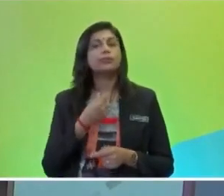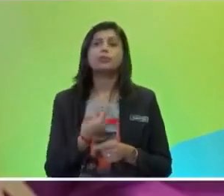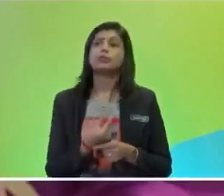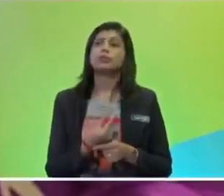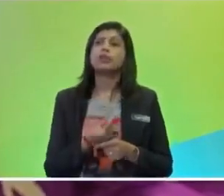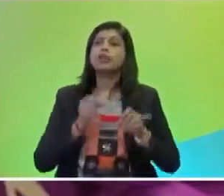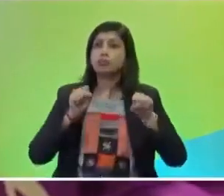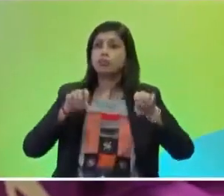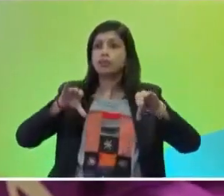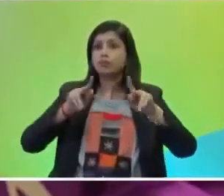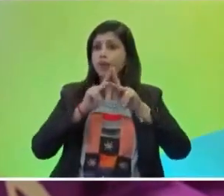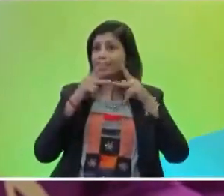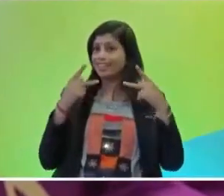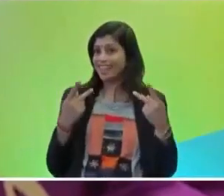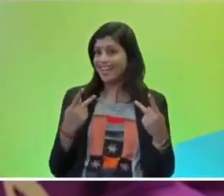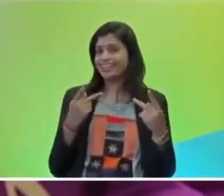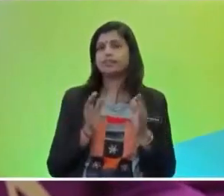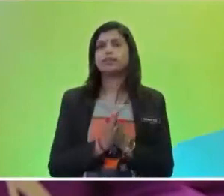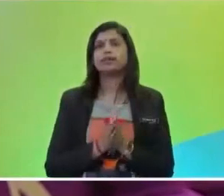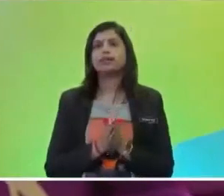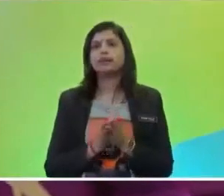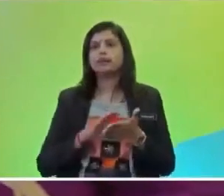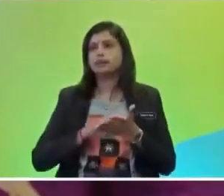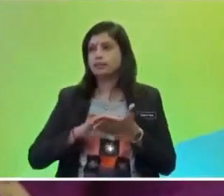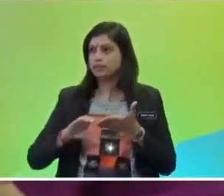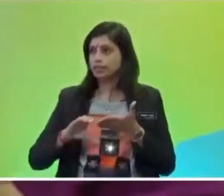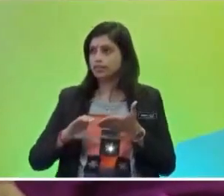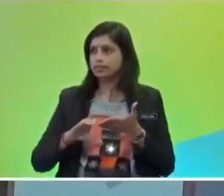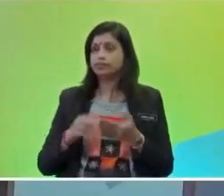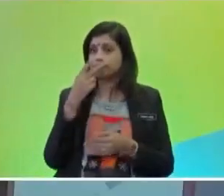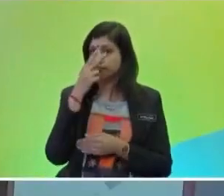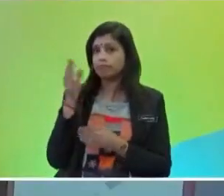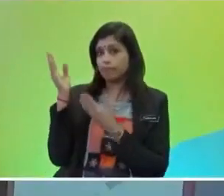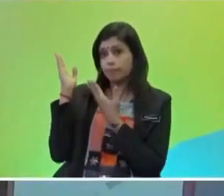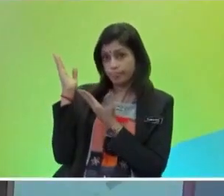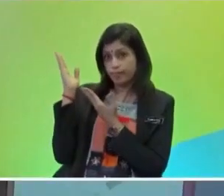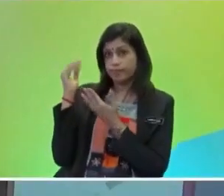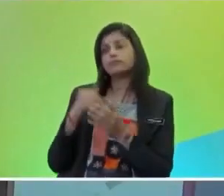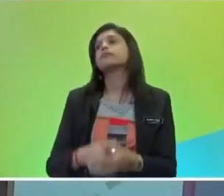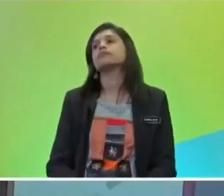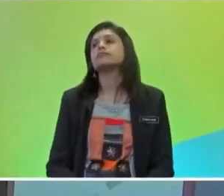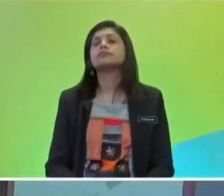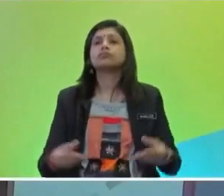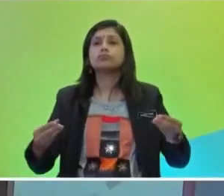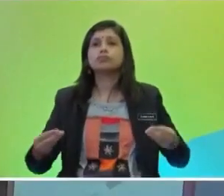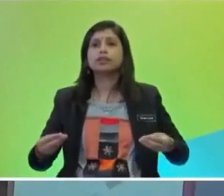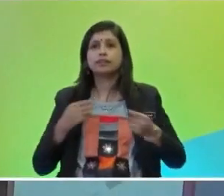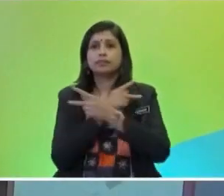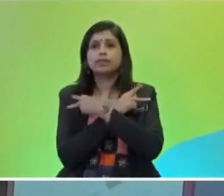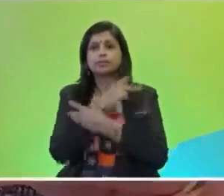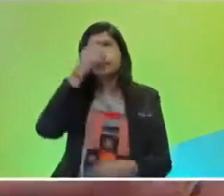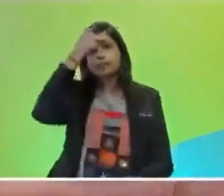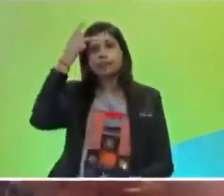apa ucapan yang nak bagi untuk jiran? Okey, saya pegang di sini. Okey, dan saya bacakan lah. Okey, terima kasih